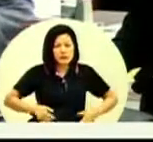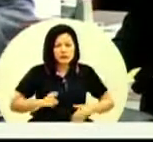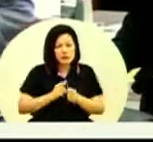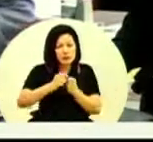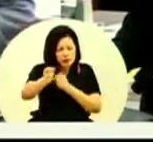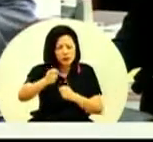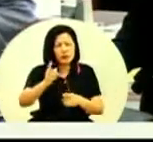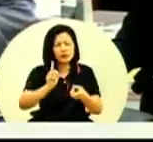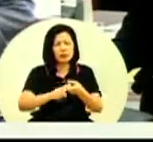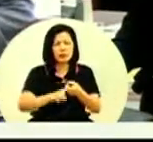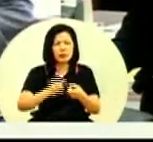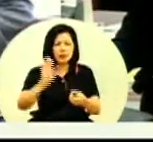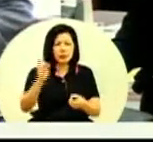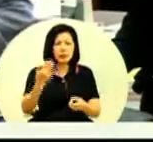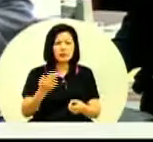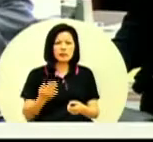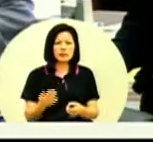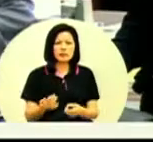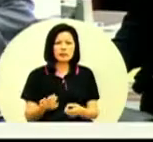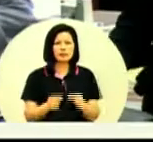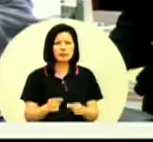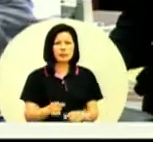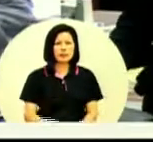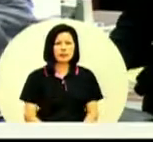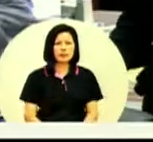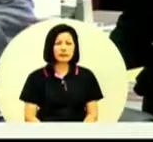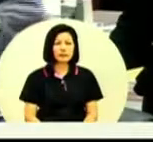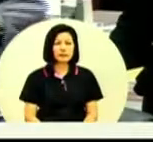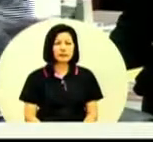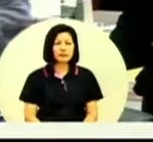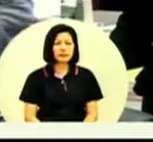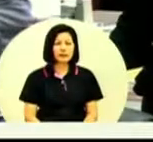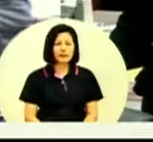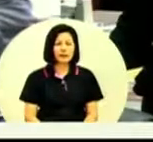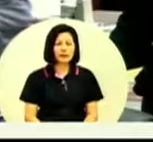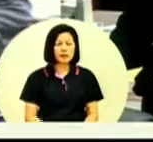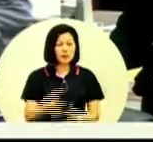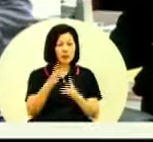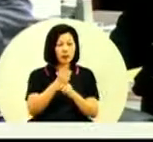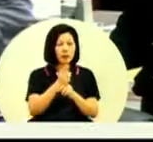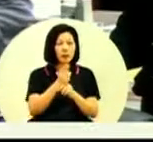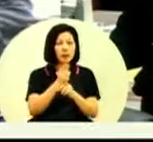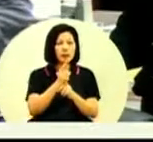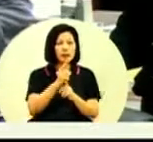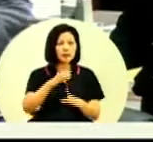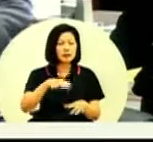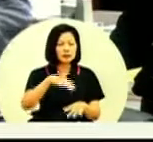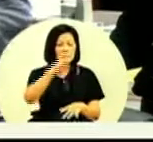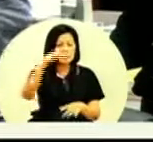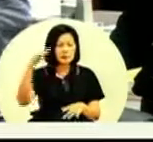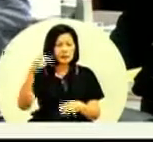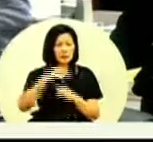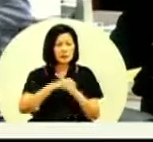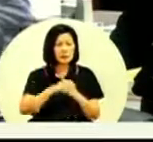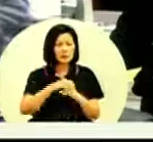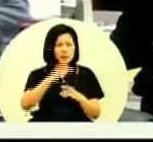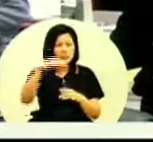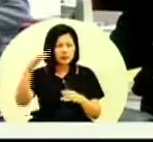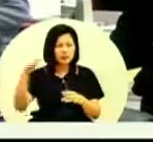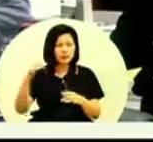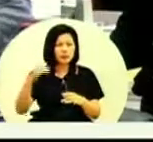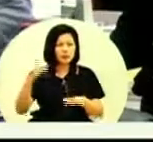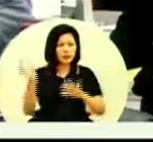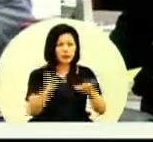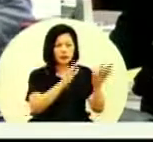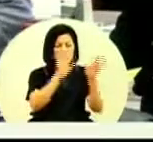啊，到底咱遐有工地无？啊，你讲观音山的风景区，吼、哦、啊，伫迄个所在，我拄则